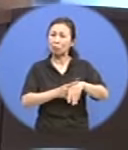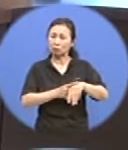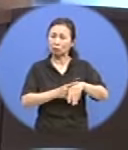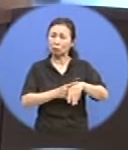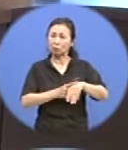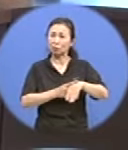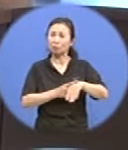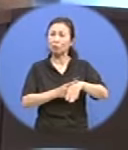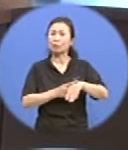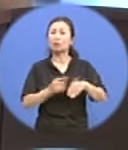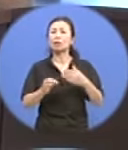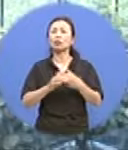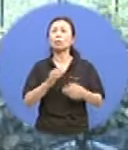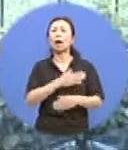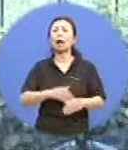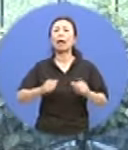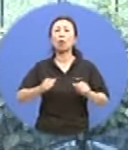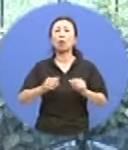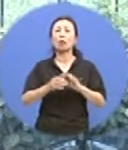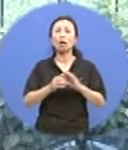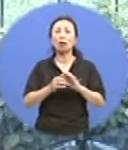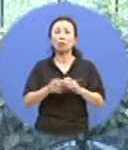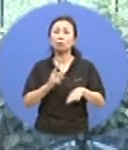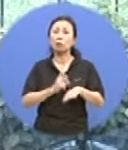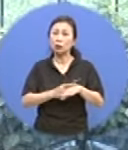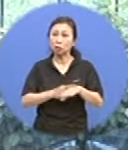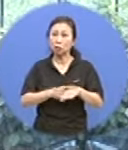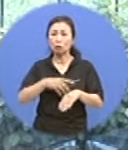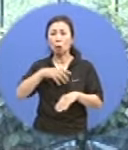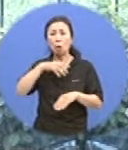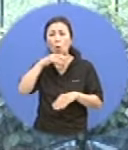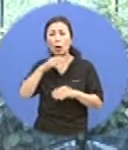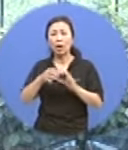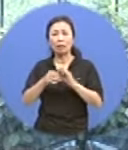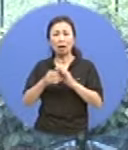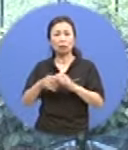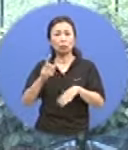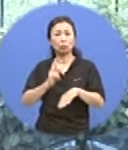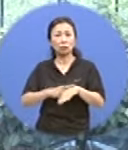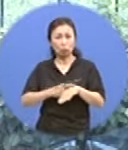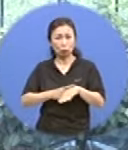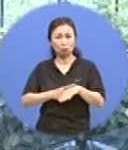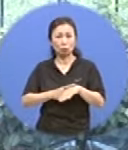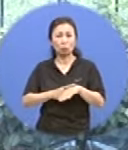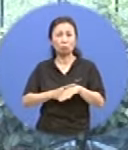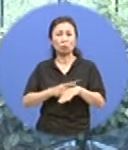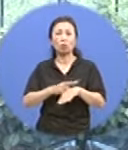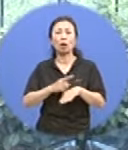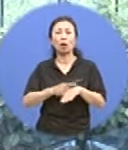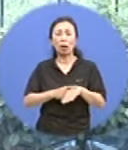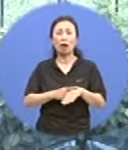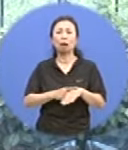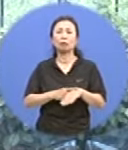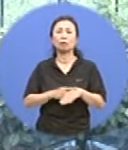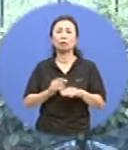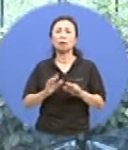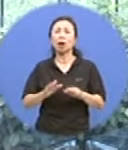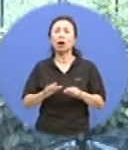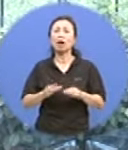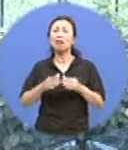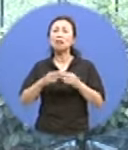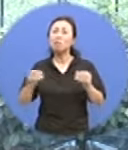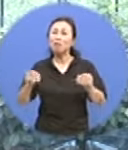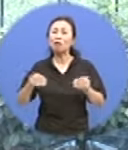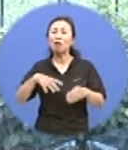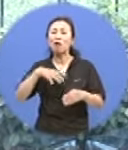その健康に関する技術ですとかね、はい、あと高齢に関する技術、まあ、ある意味高齢化の先進国です